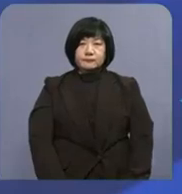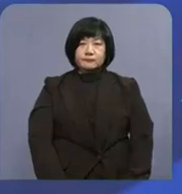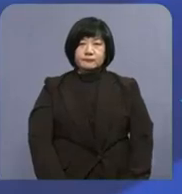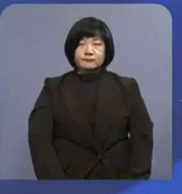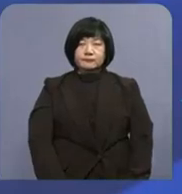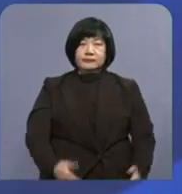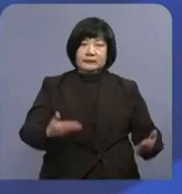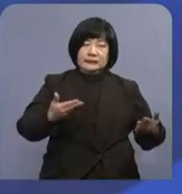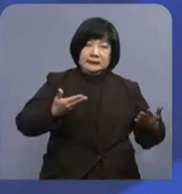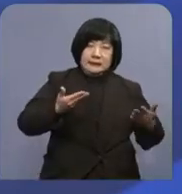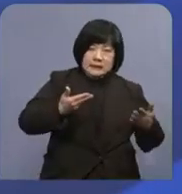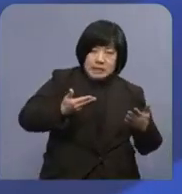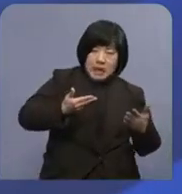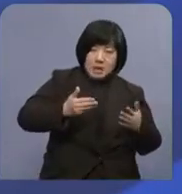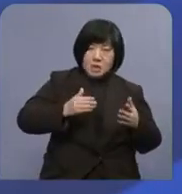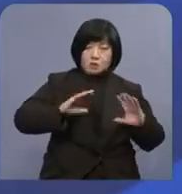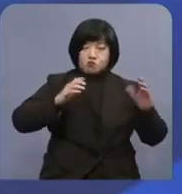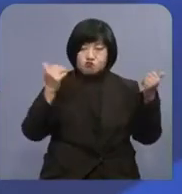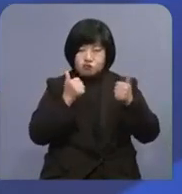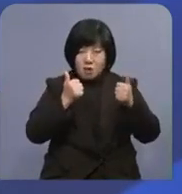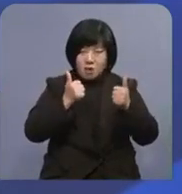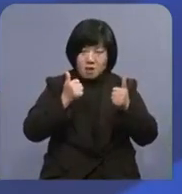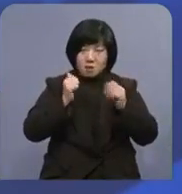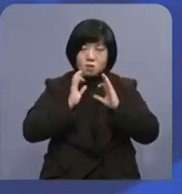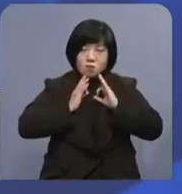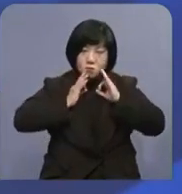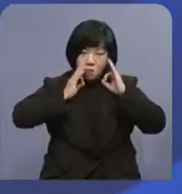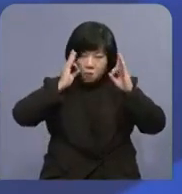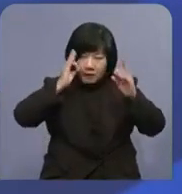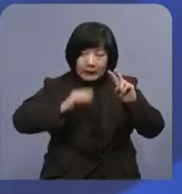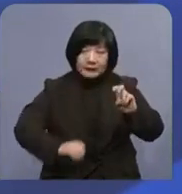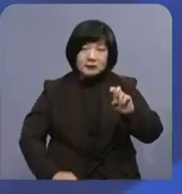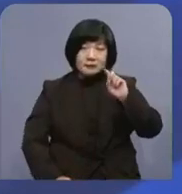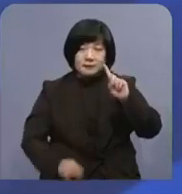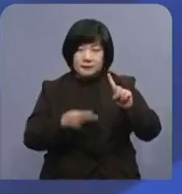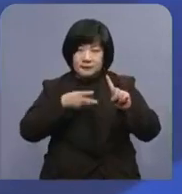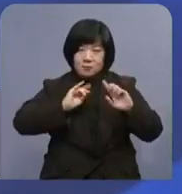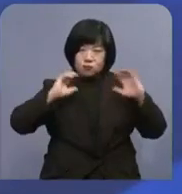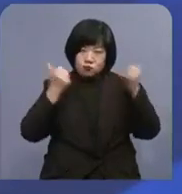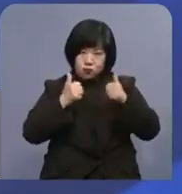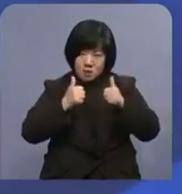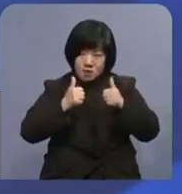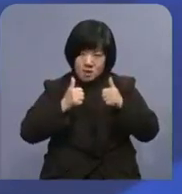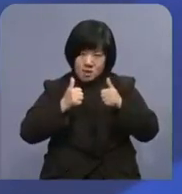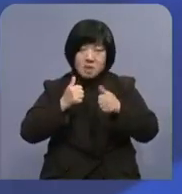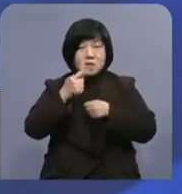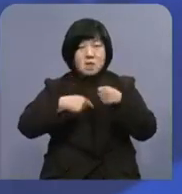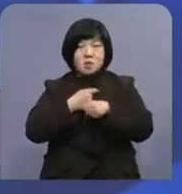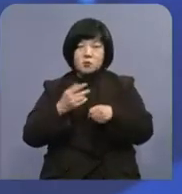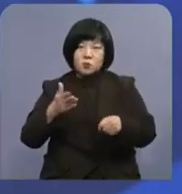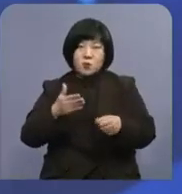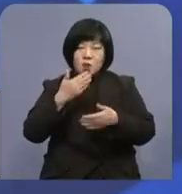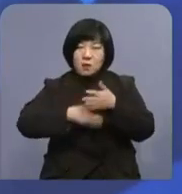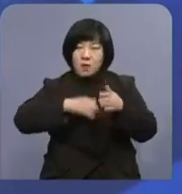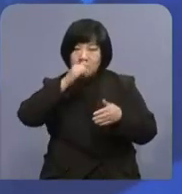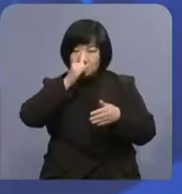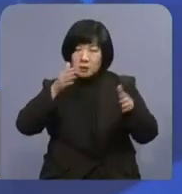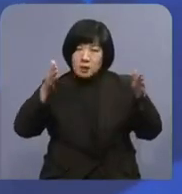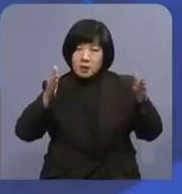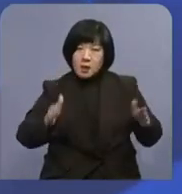일하는 국회를 만들겠다던 제21대 국회가 어느덧 반환점을 돌아 후반김기를 1년만 남겨뒀습니다 그간